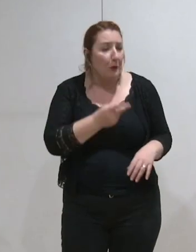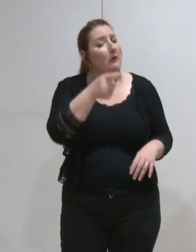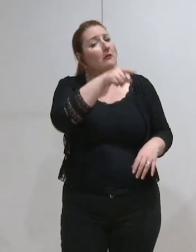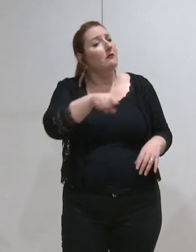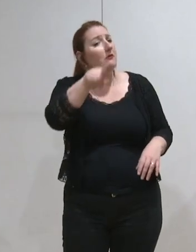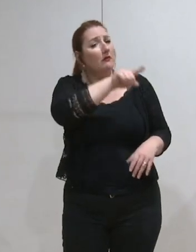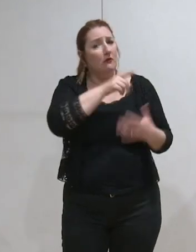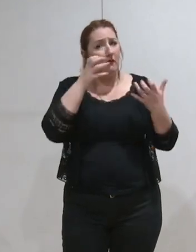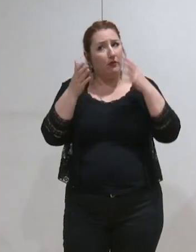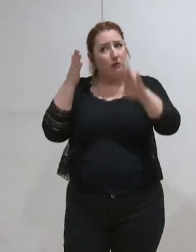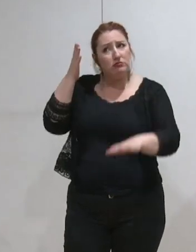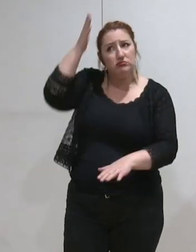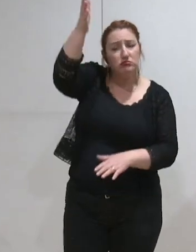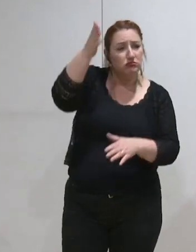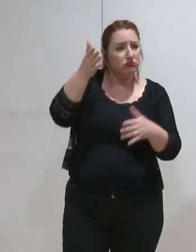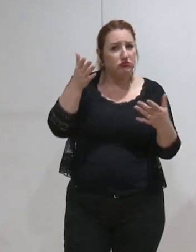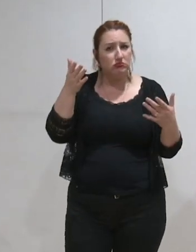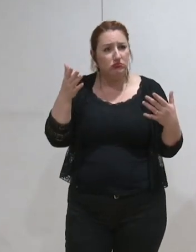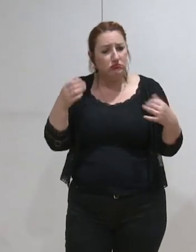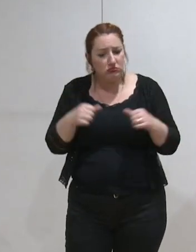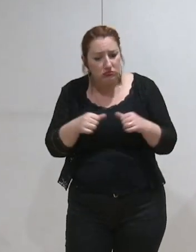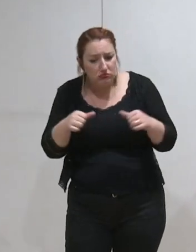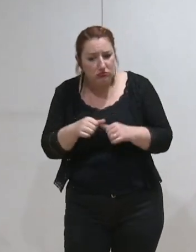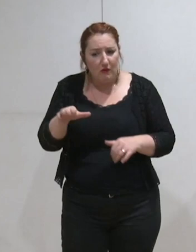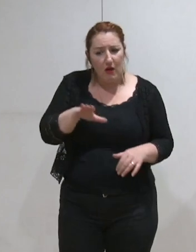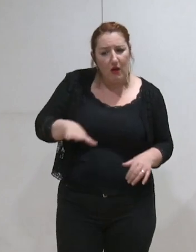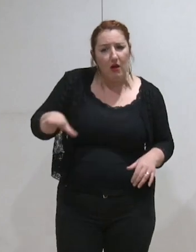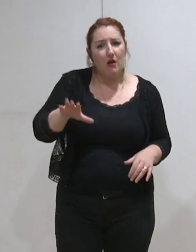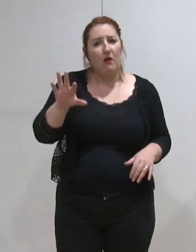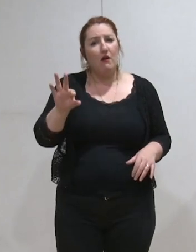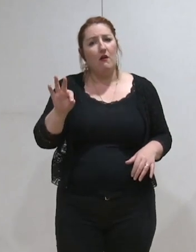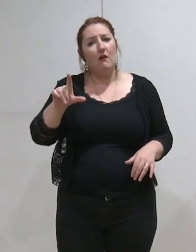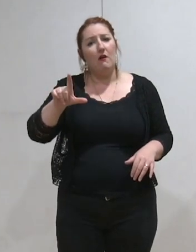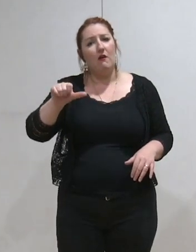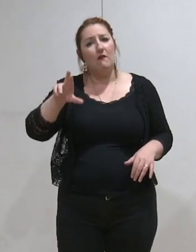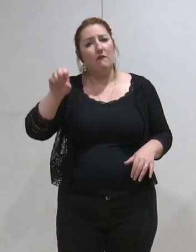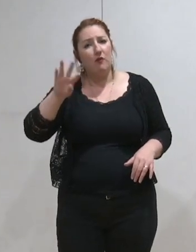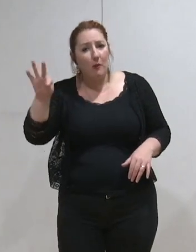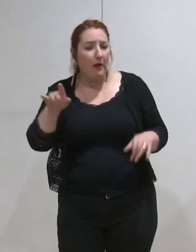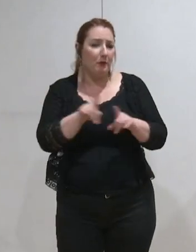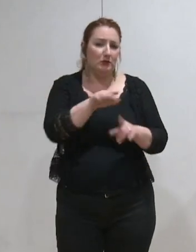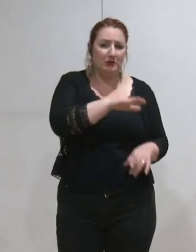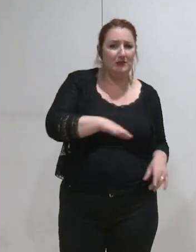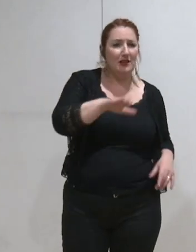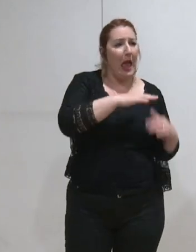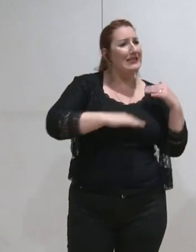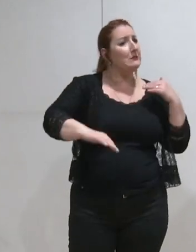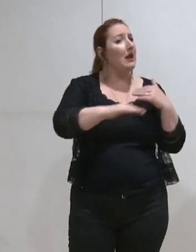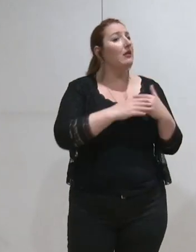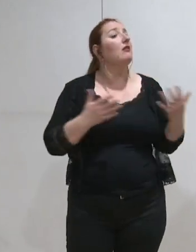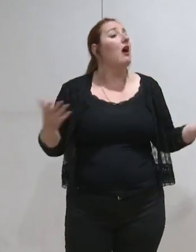donnez-vous réellement sur les opérations Flober et sur l'Esplan dont on vient de parler à l'instant vous l'avez rappelé